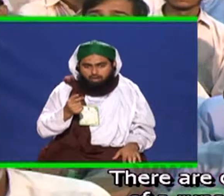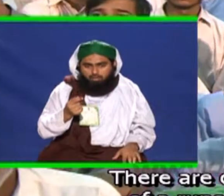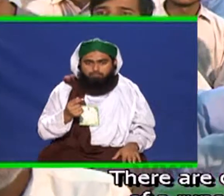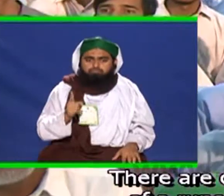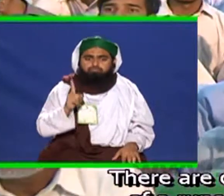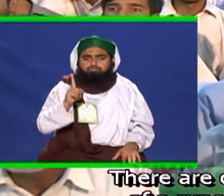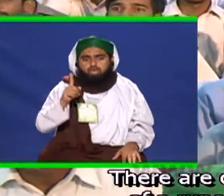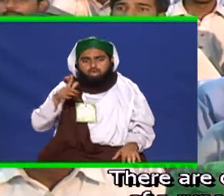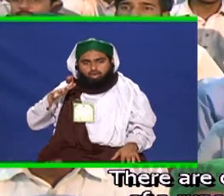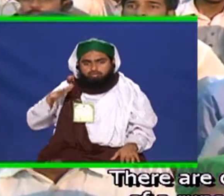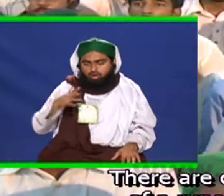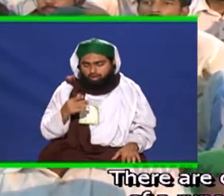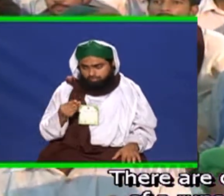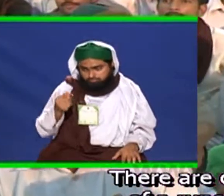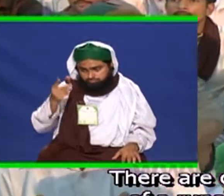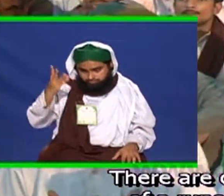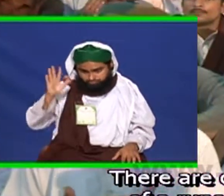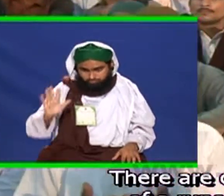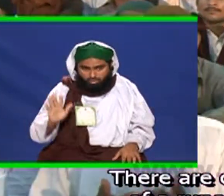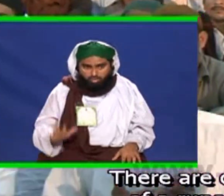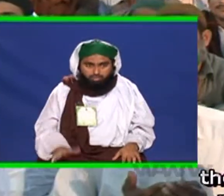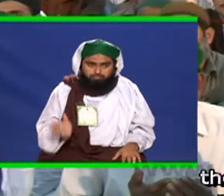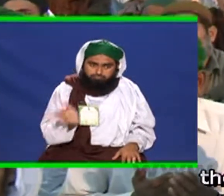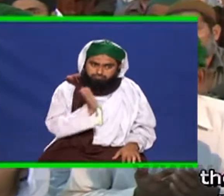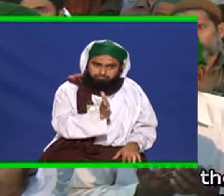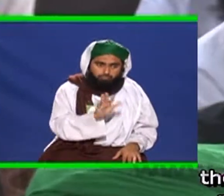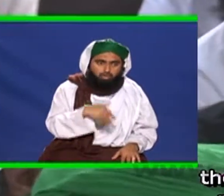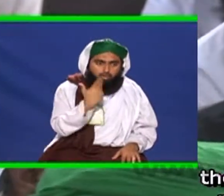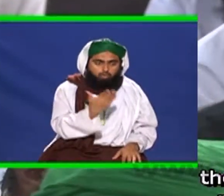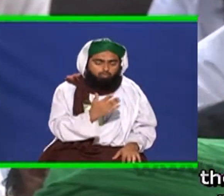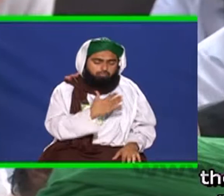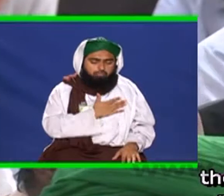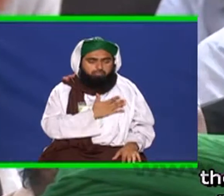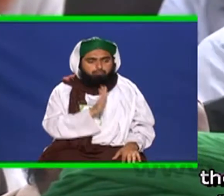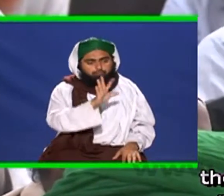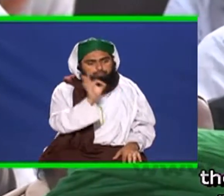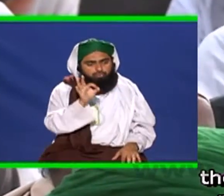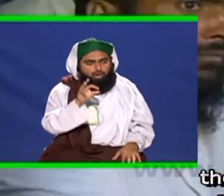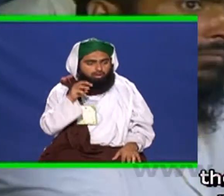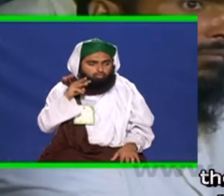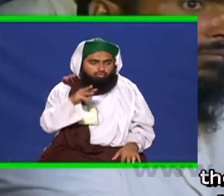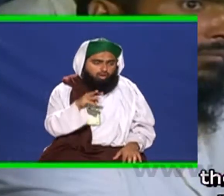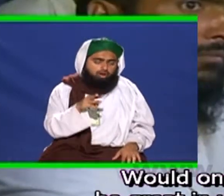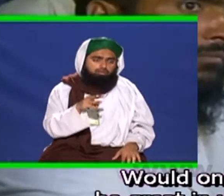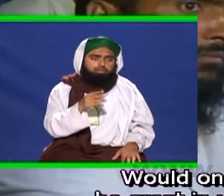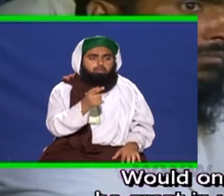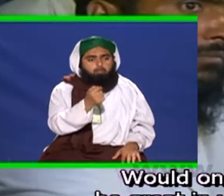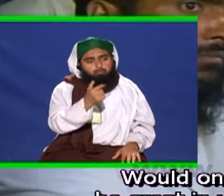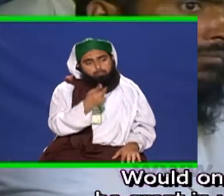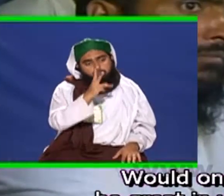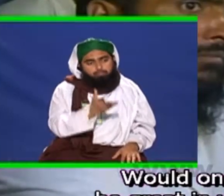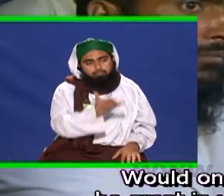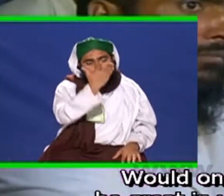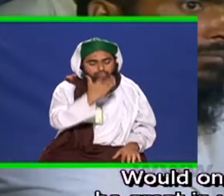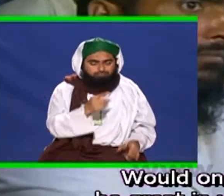نوٹ ہے، اور دوسری جگہ ہے 50 روپے کے 50,000 نوٹ. تو لاکھ